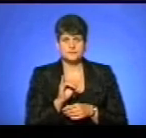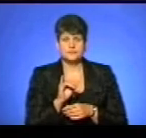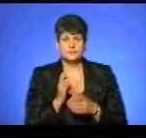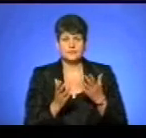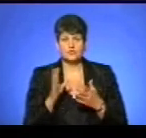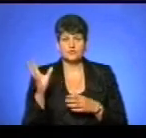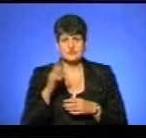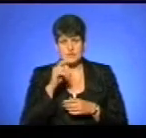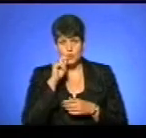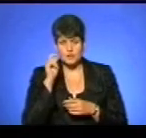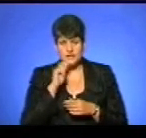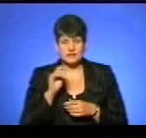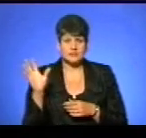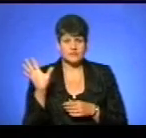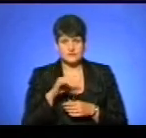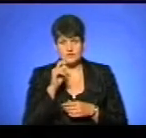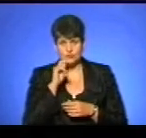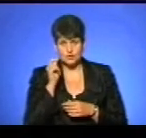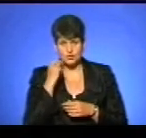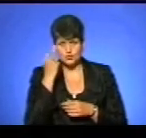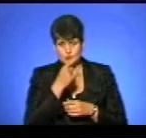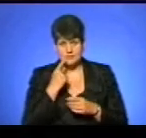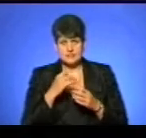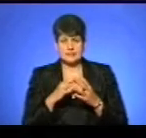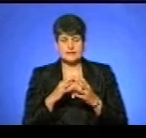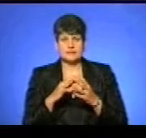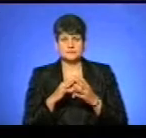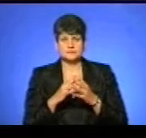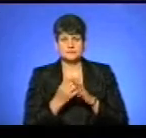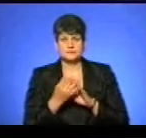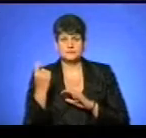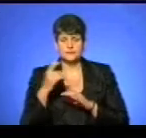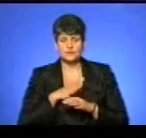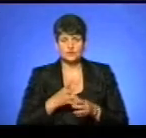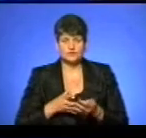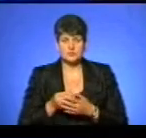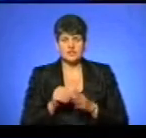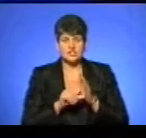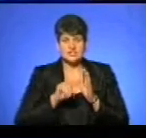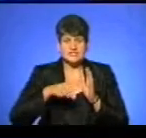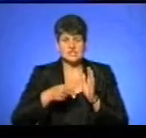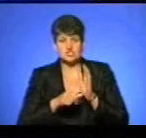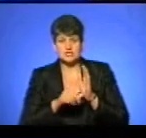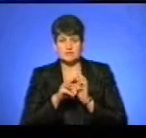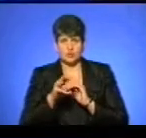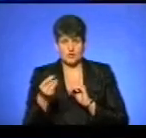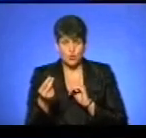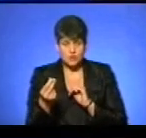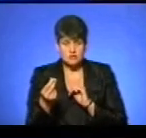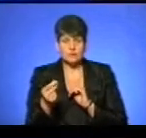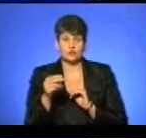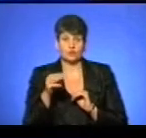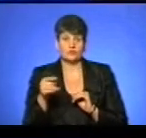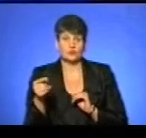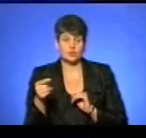якщо вся Україна, на всю Україну особистим селянським господарством було виплачено 6,7 мільйона коштів, то